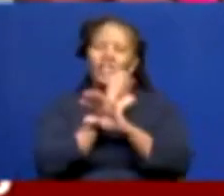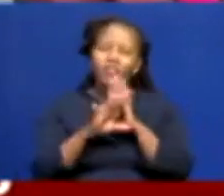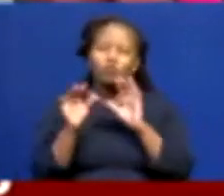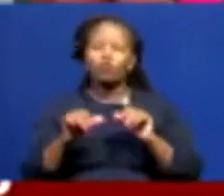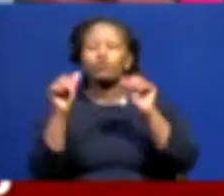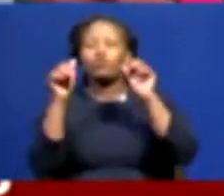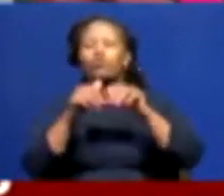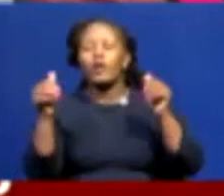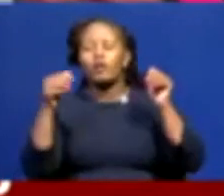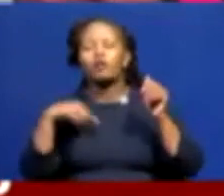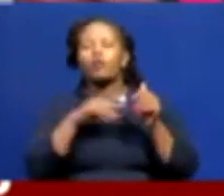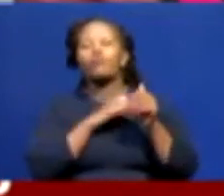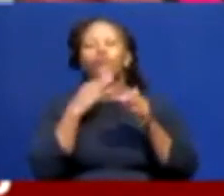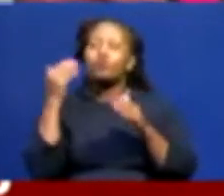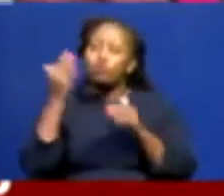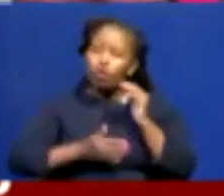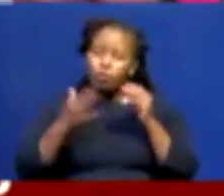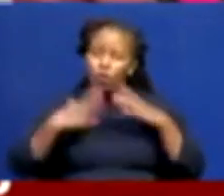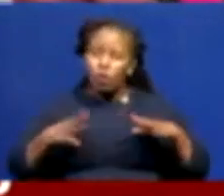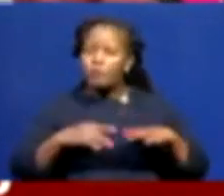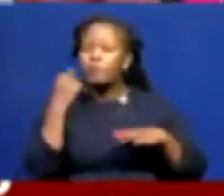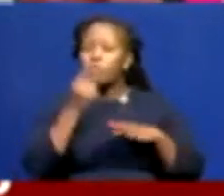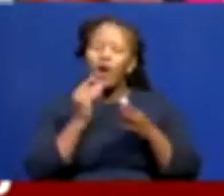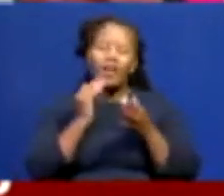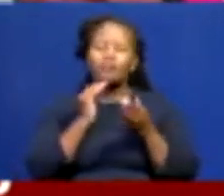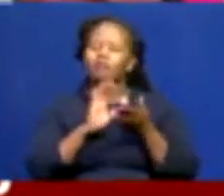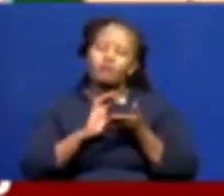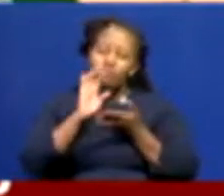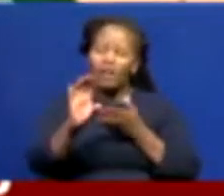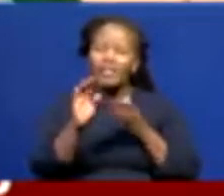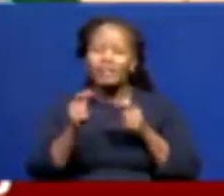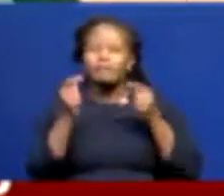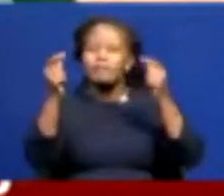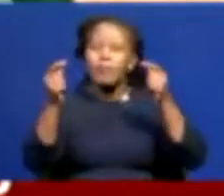hao machief financer waache kufinance hawa watu wa maandamano.